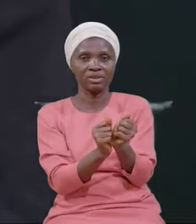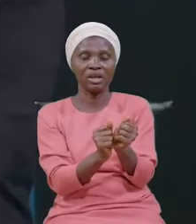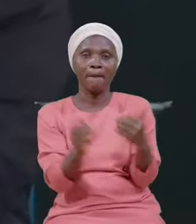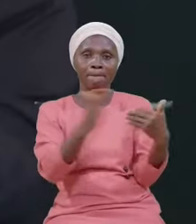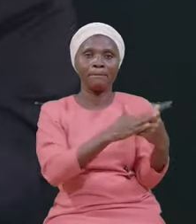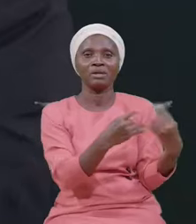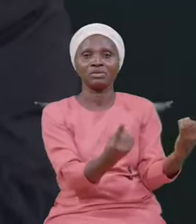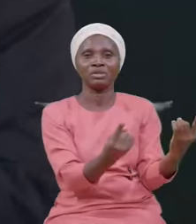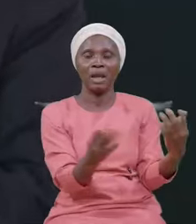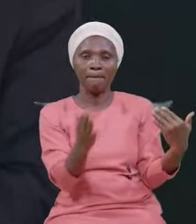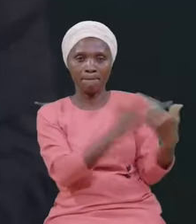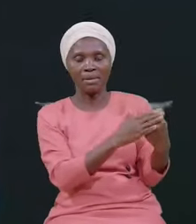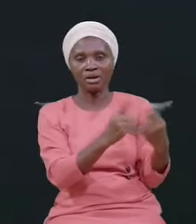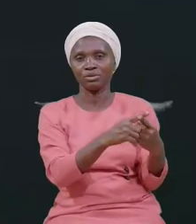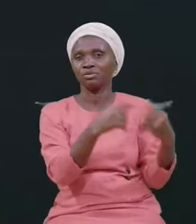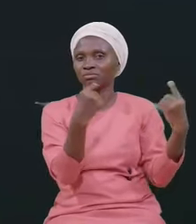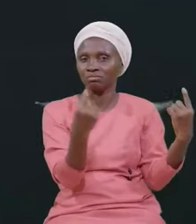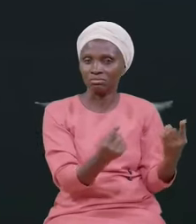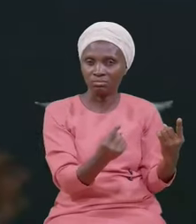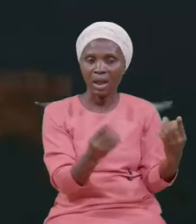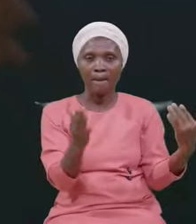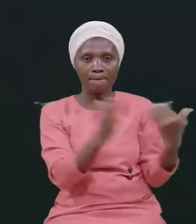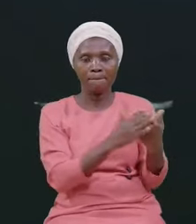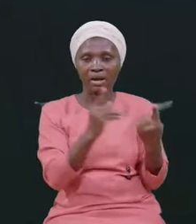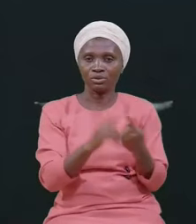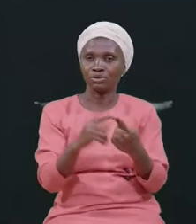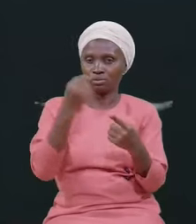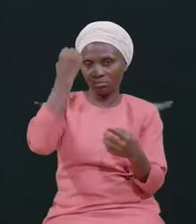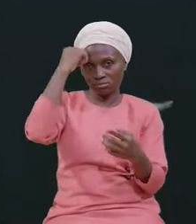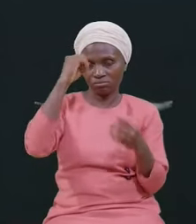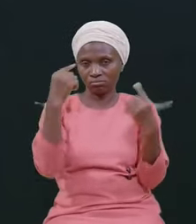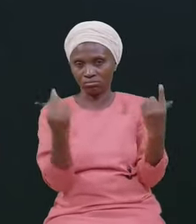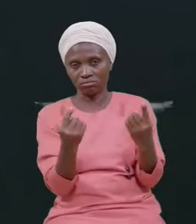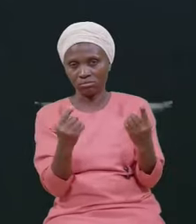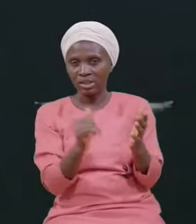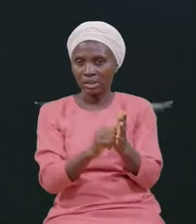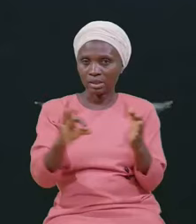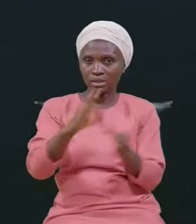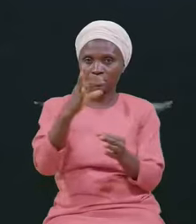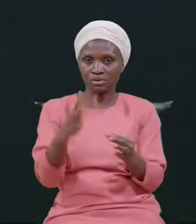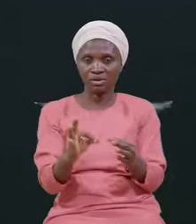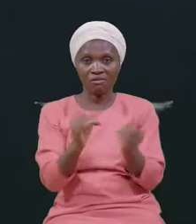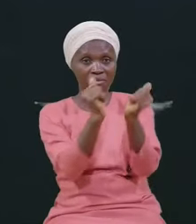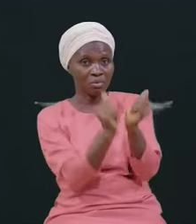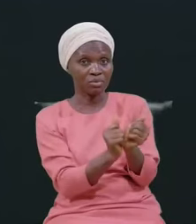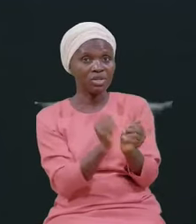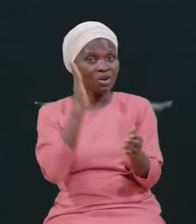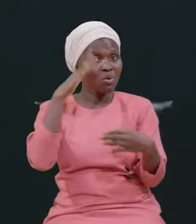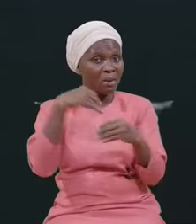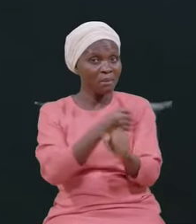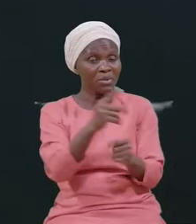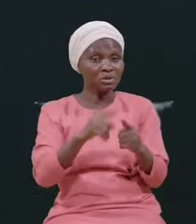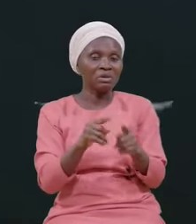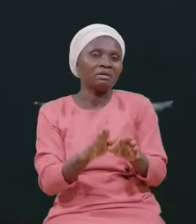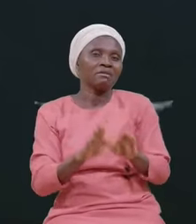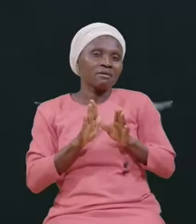la servitude de la transgression, sous la servitude de l'iniquité. Et ce test de servitude t'amènera à avoir